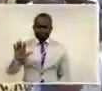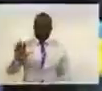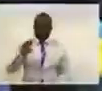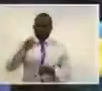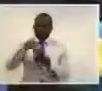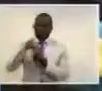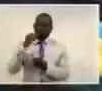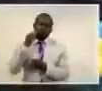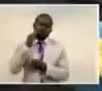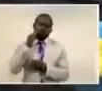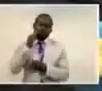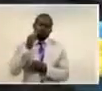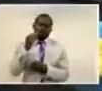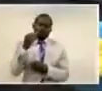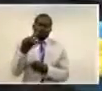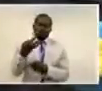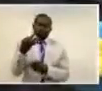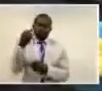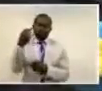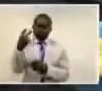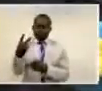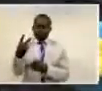harimo miliyoni 30 n'ibihumbi